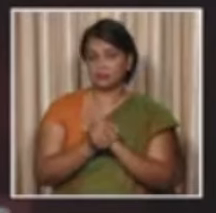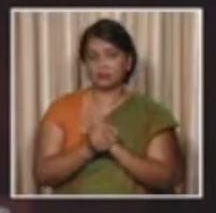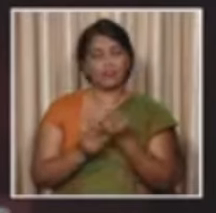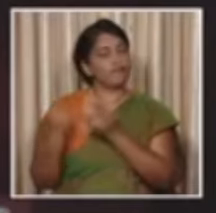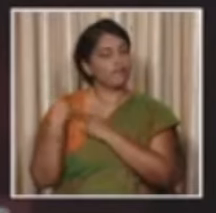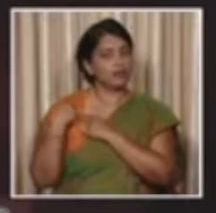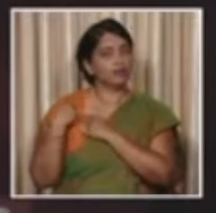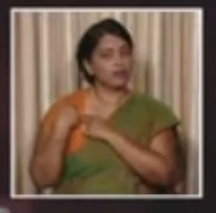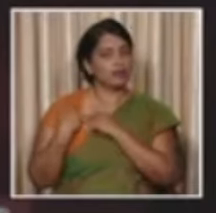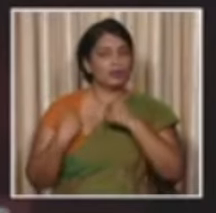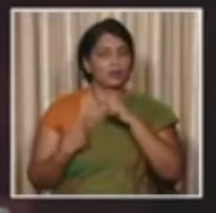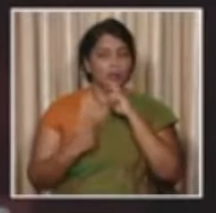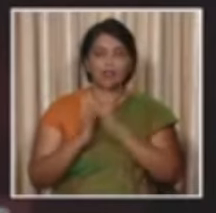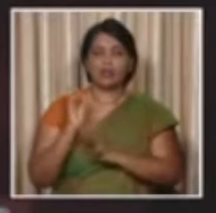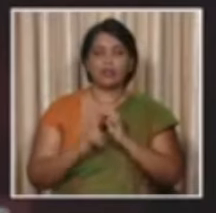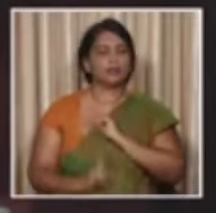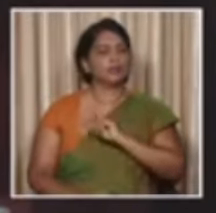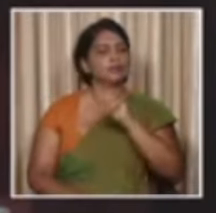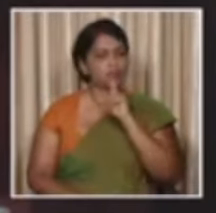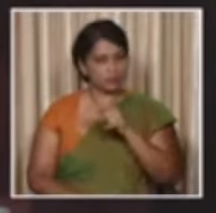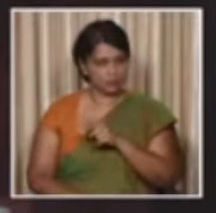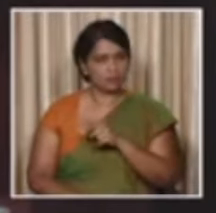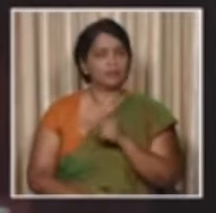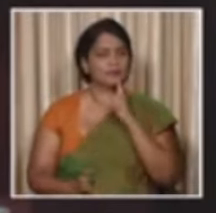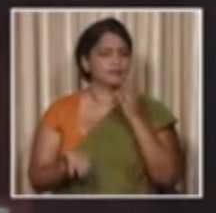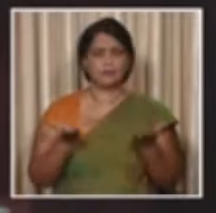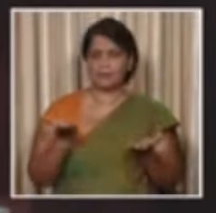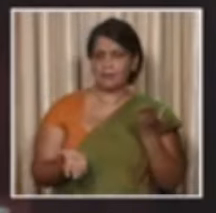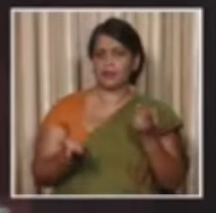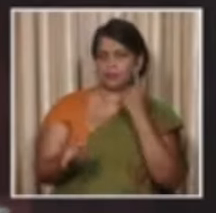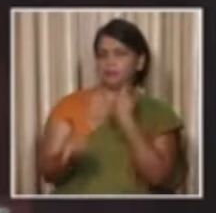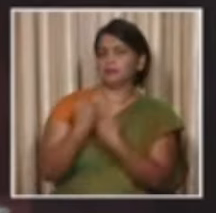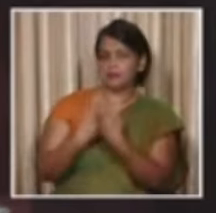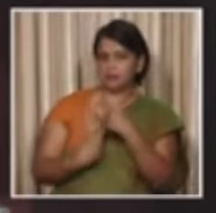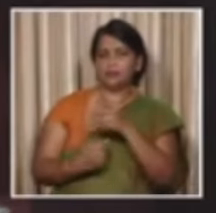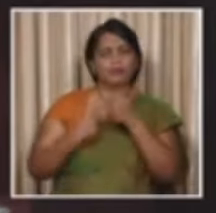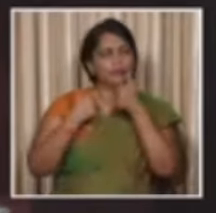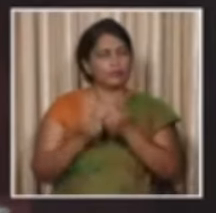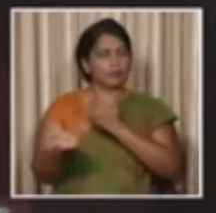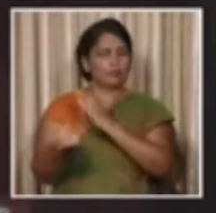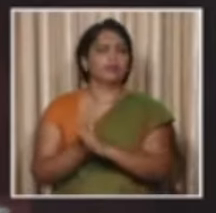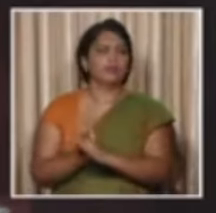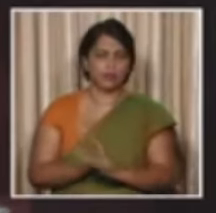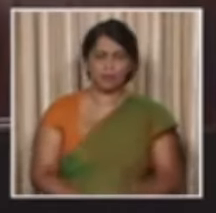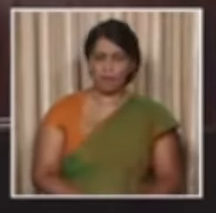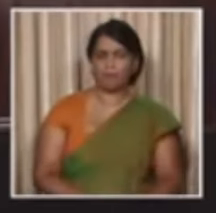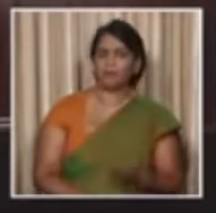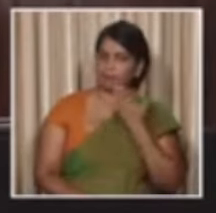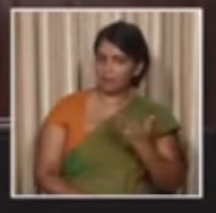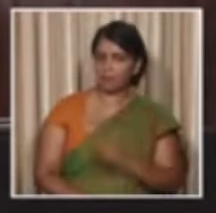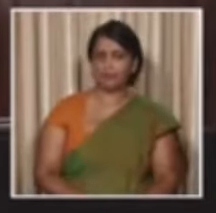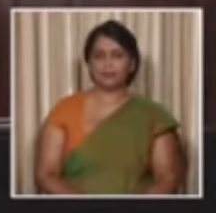බැඳී සිටිනවා. ඒ නිසා අධිකරණ ඇමතිතුමාගෙන් ඉල්ලීමක් කරනවා අපක්ෂපාතී පරීක්ෂණයක් කරලා සාධාරණත්වය ඉෂ්ට කරන්න කටයුතු කරනවා. එතුමා